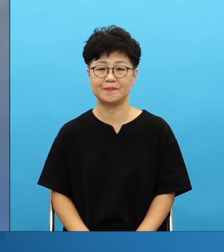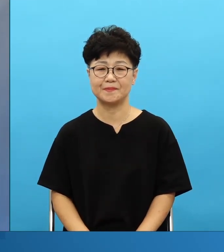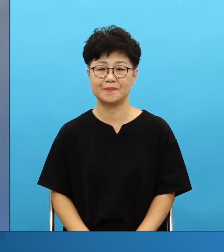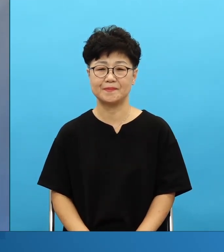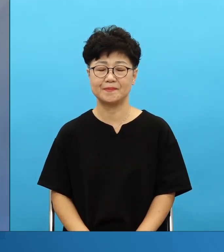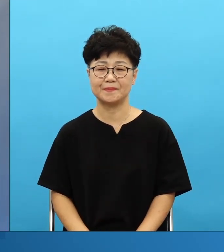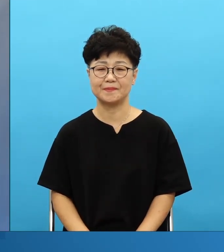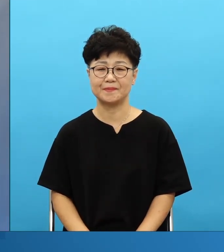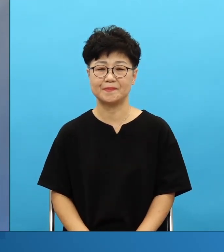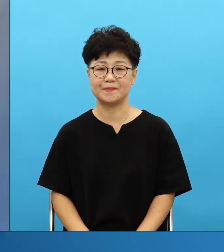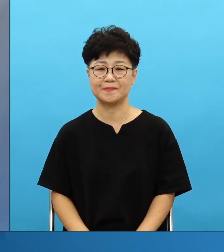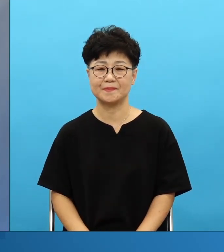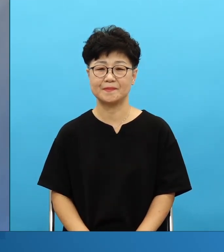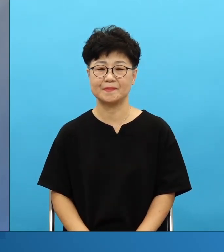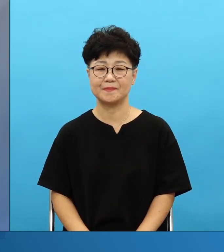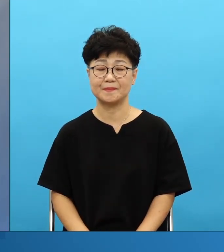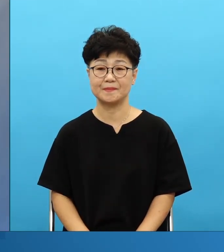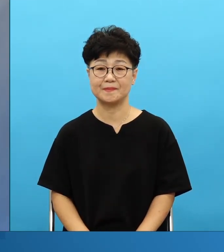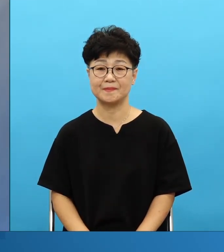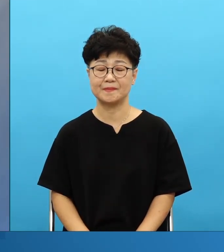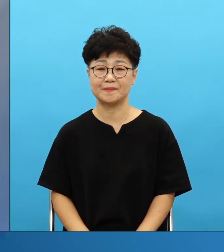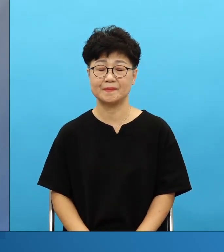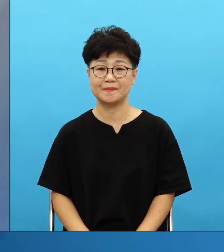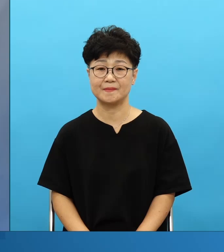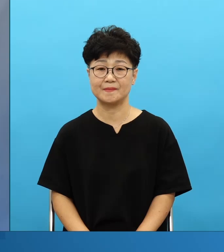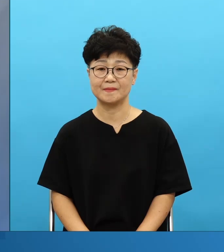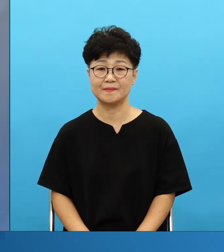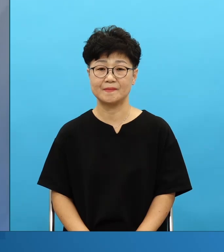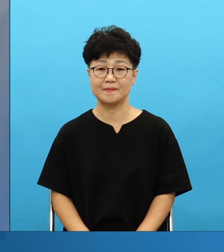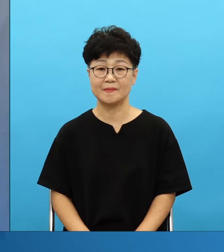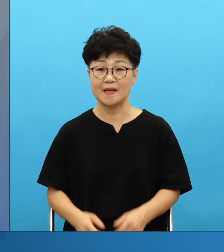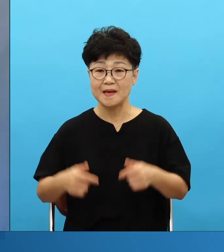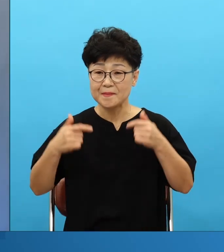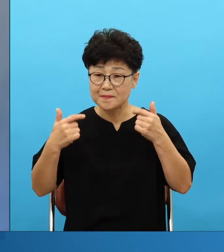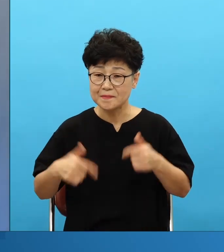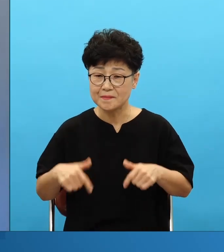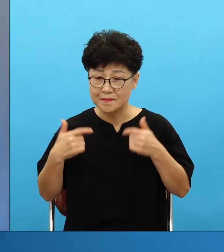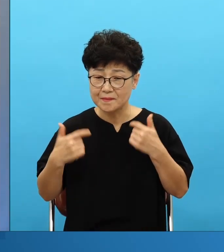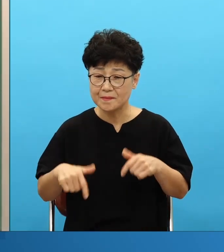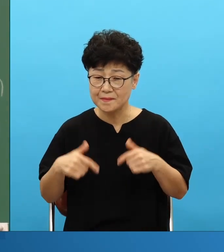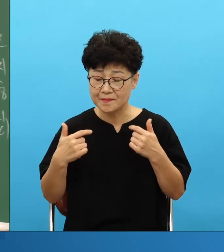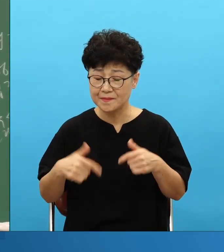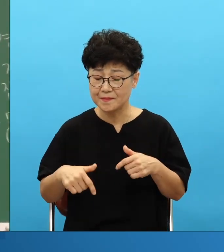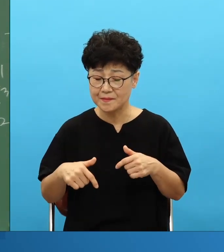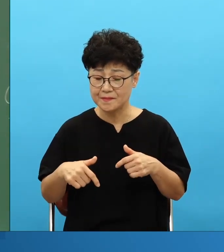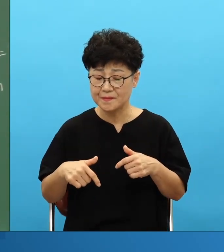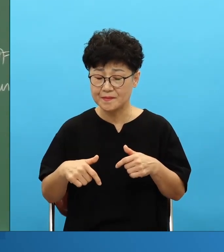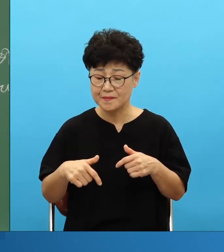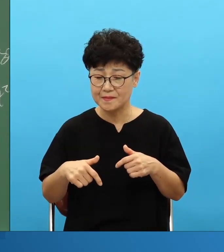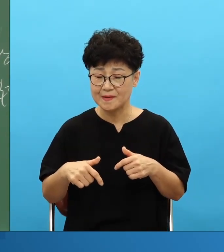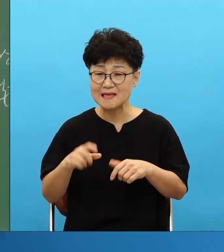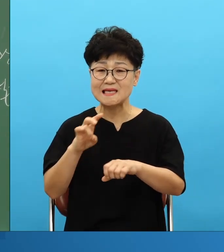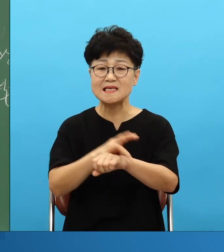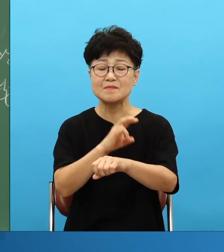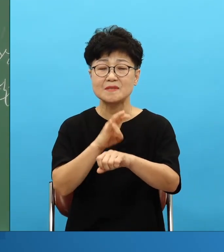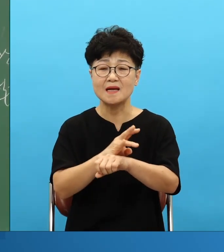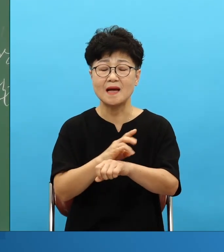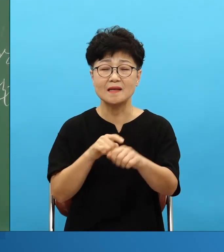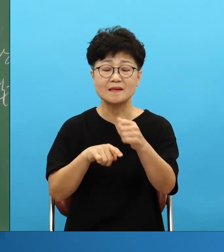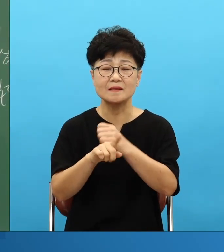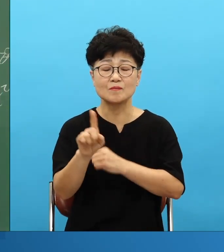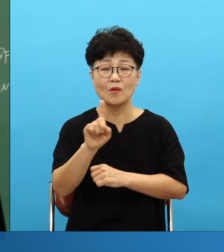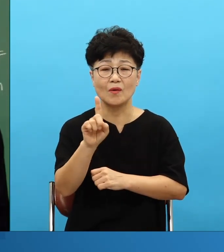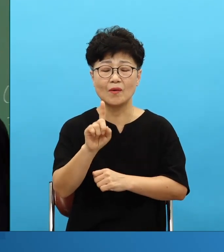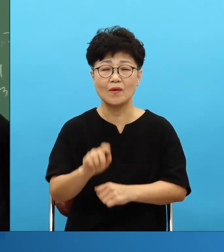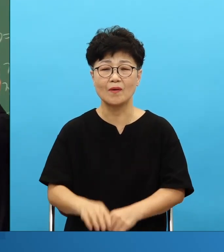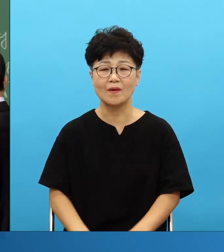무시로 24 한다는 게 뭔 말입니까? What does it mean to pray continuously 24 hours a day? 이거는 세 가지를 세팅하는 겁니다.